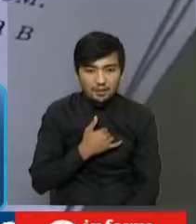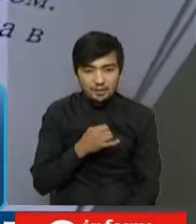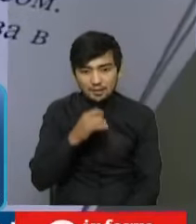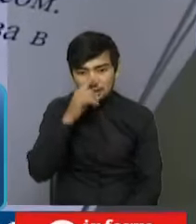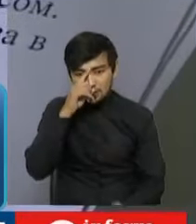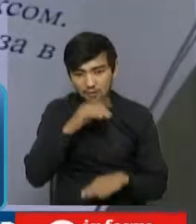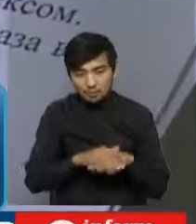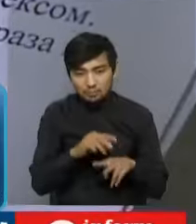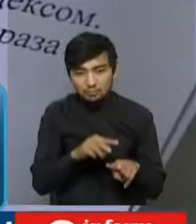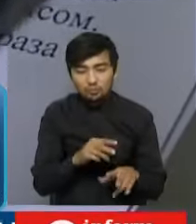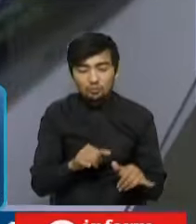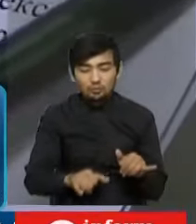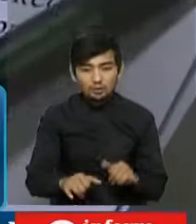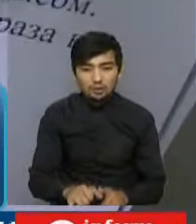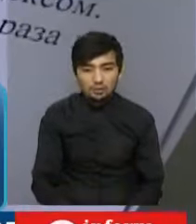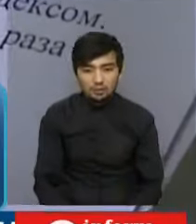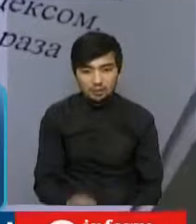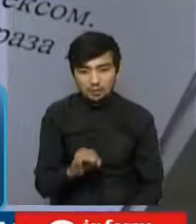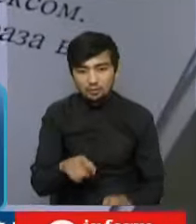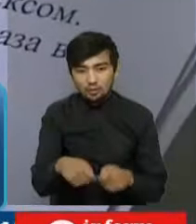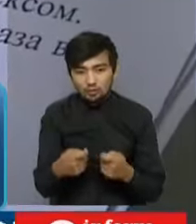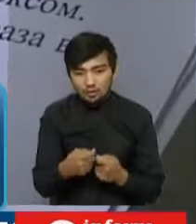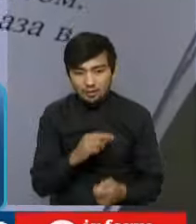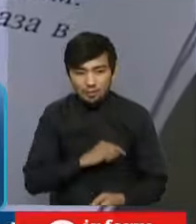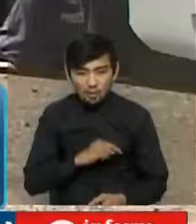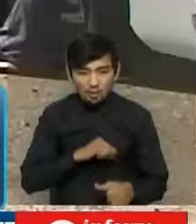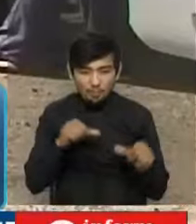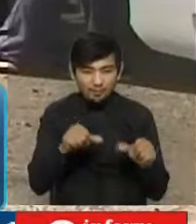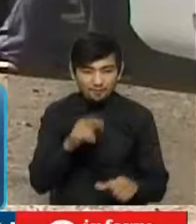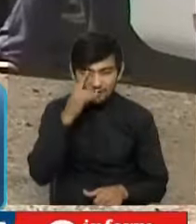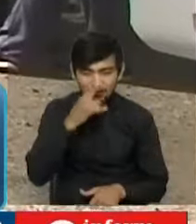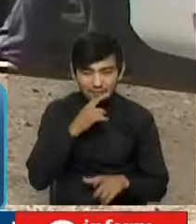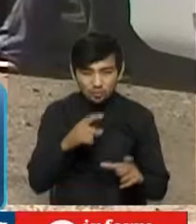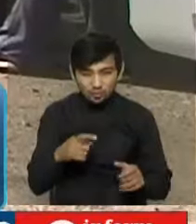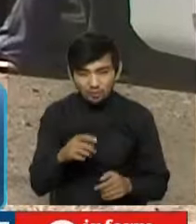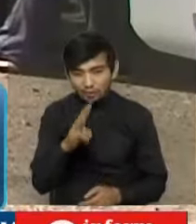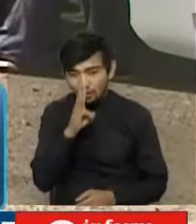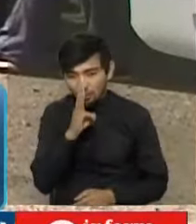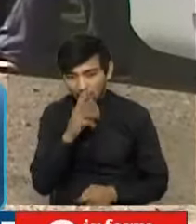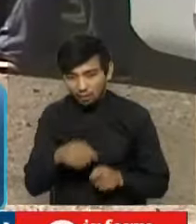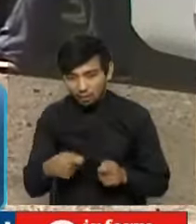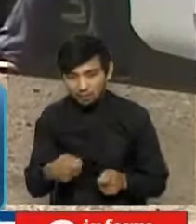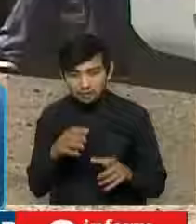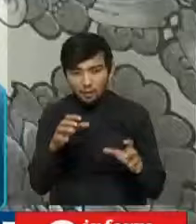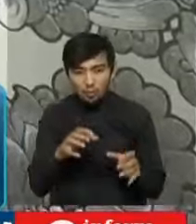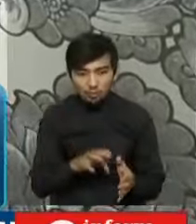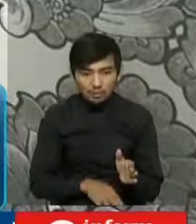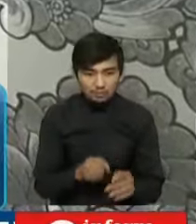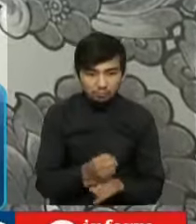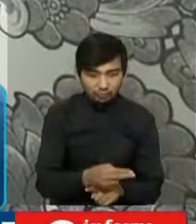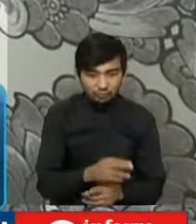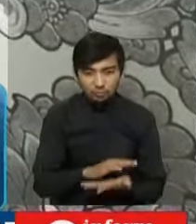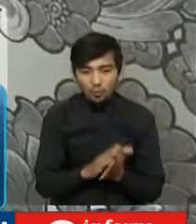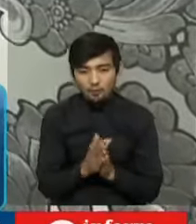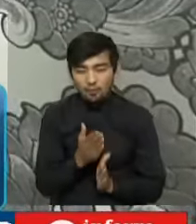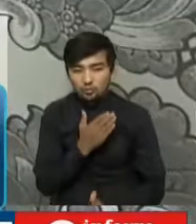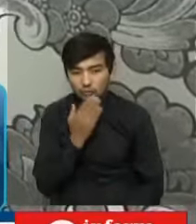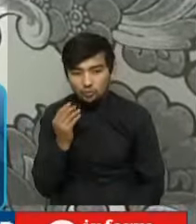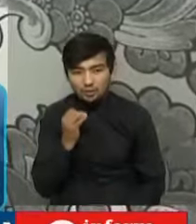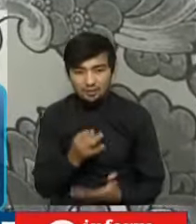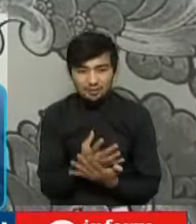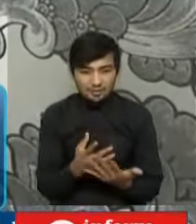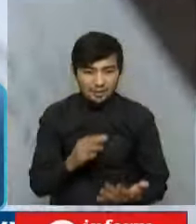акиматами. Самые частые нарушения в сфере трудовых прав в Казахстане – задержка зарплаты, незаконные увольнения, отсутствие договора. Работодатели